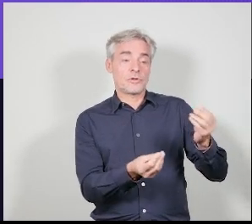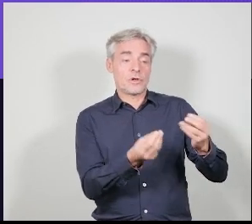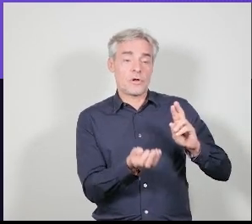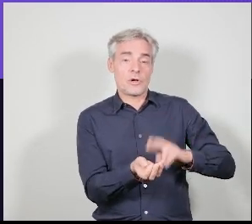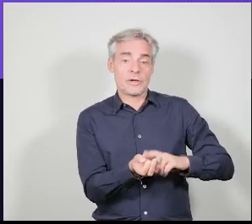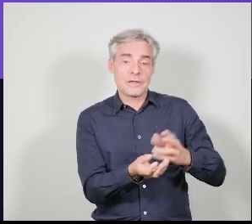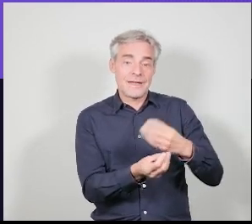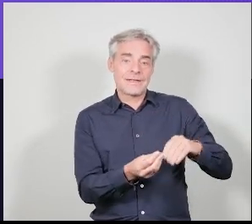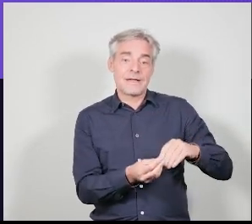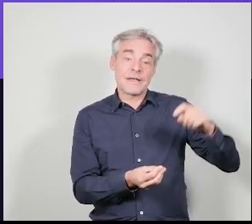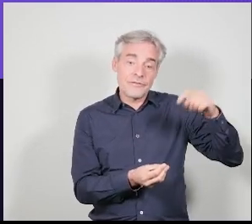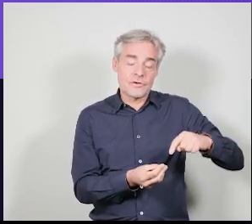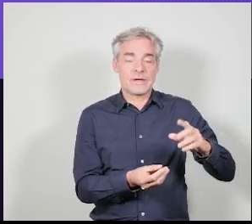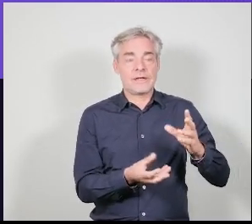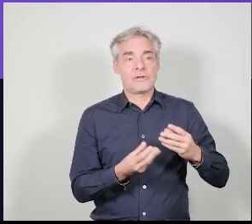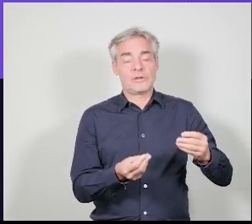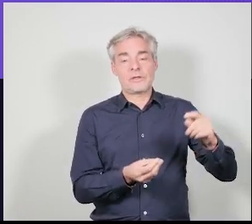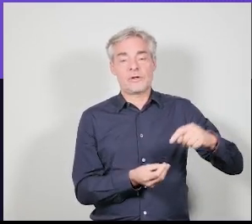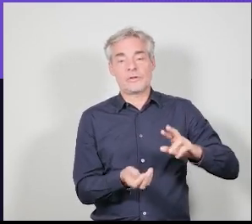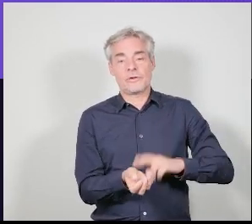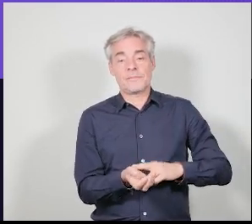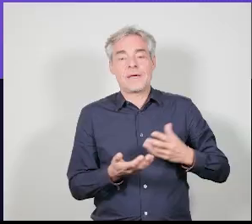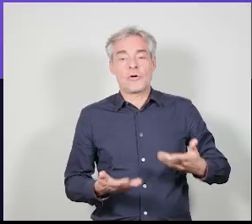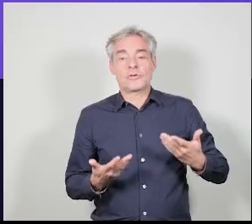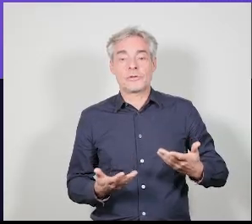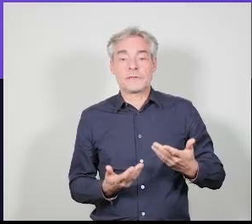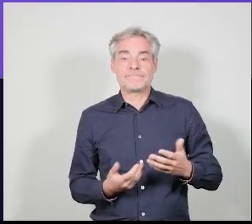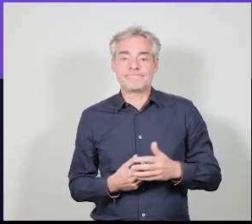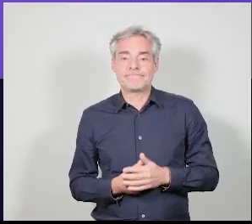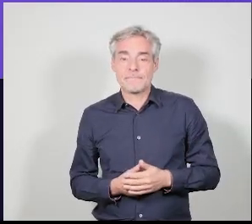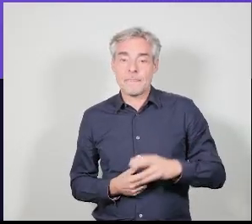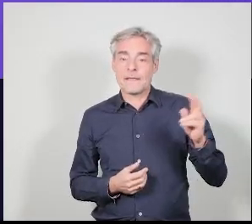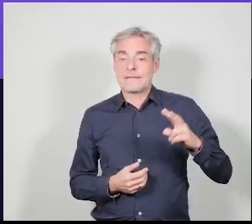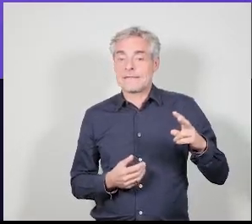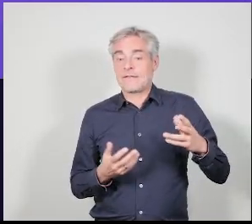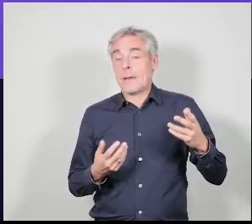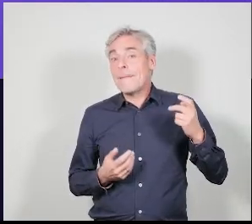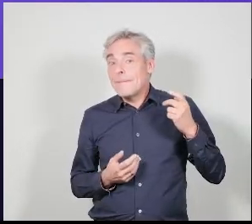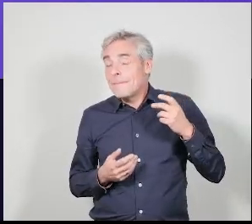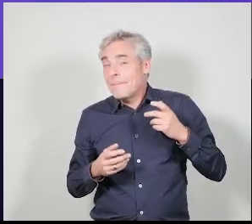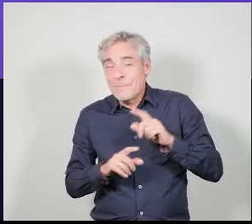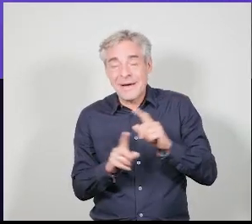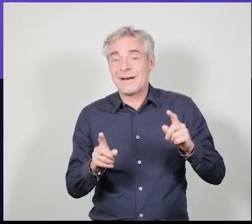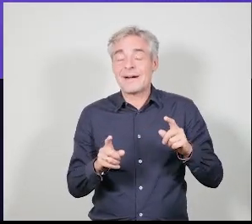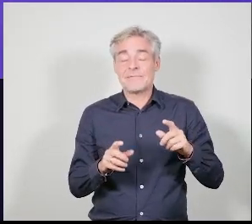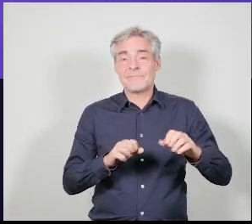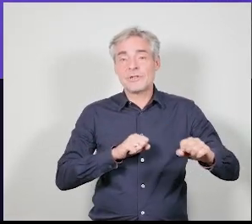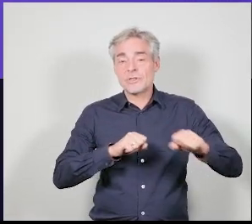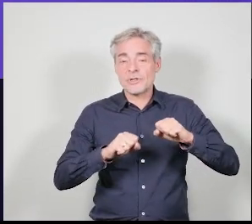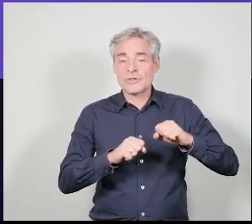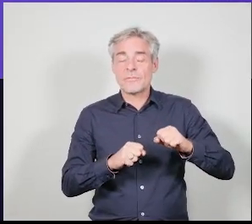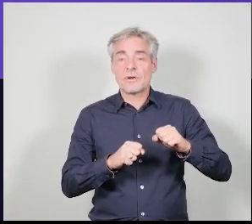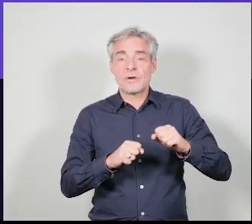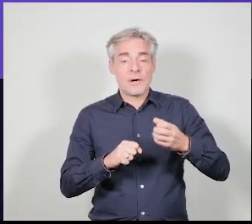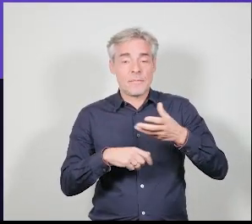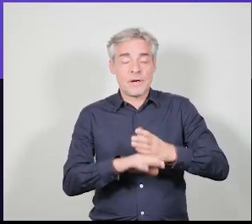j'ajoute, elle devrait donner le rythme. Mais aujourd'hui, on n'a effectivement pas de mouvement